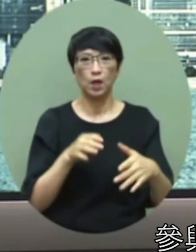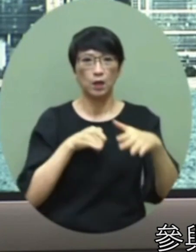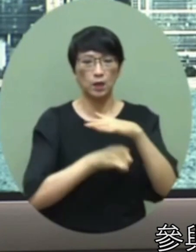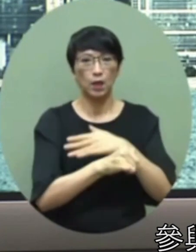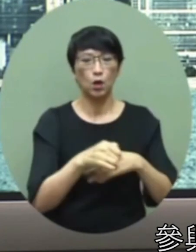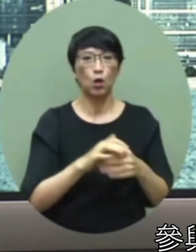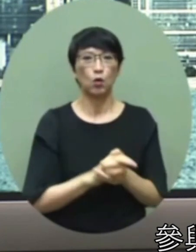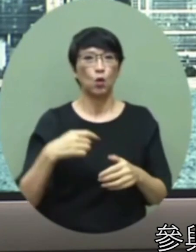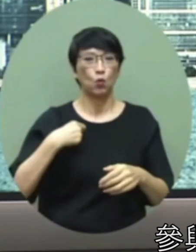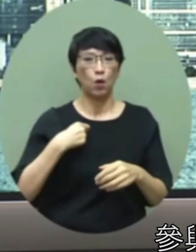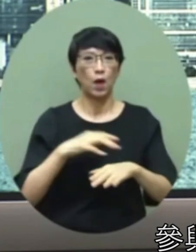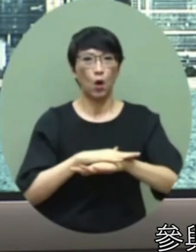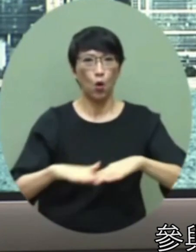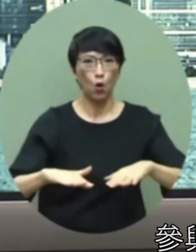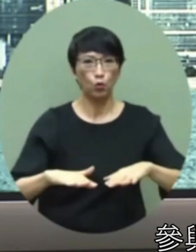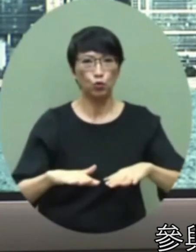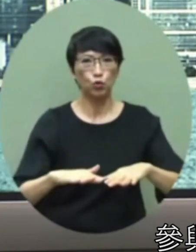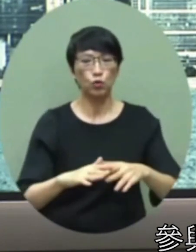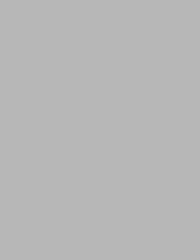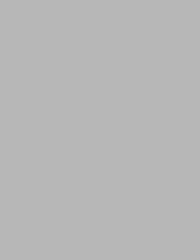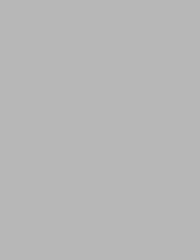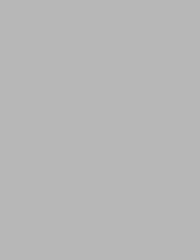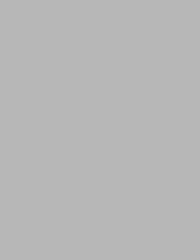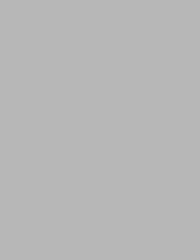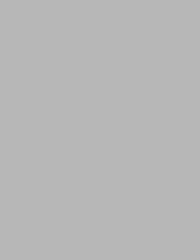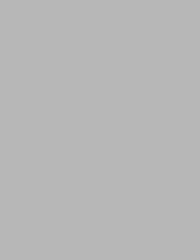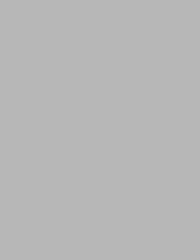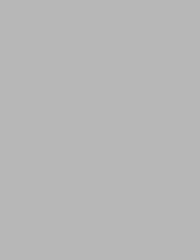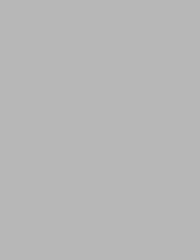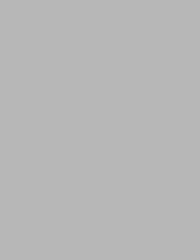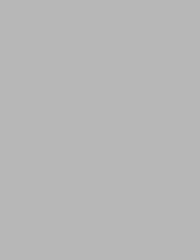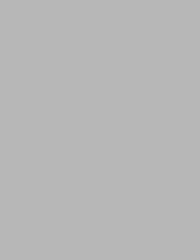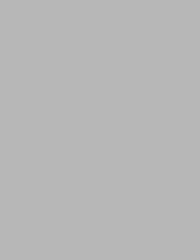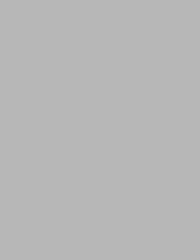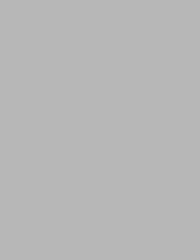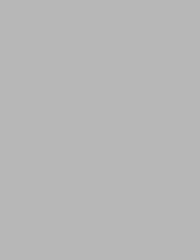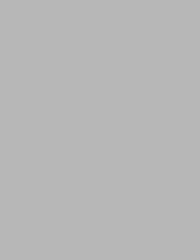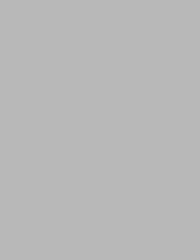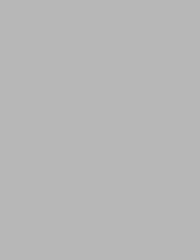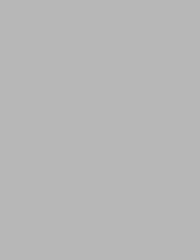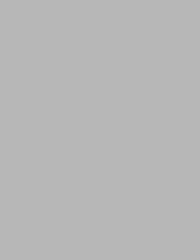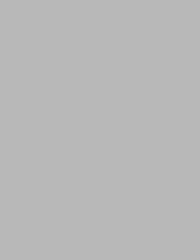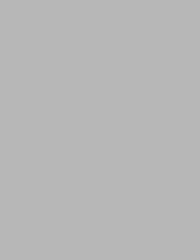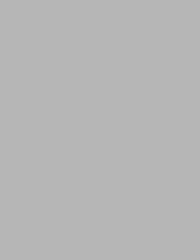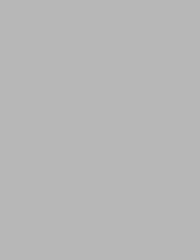家安全犯罪案件的工作？ 快来订阅通识，按旁边小铃铛给我